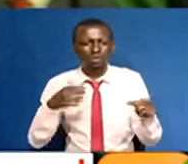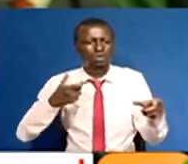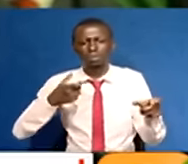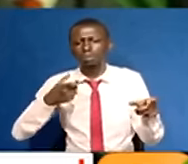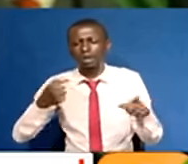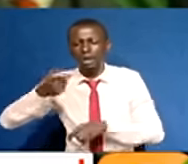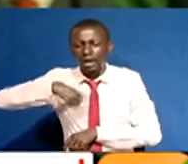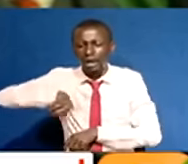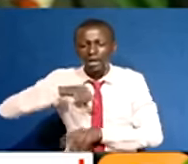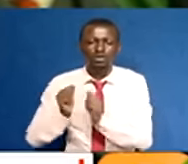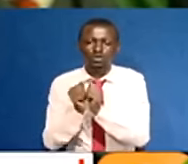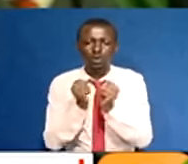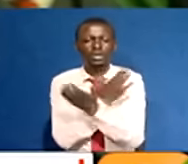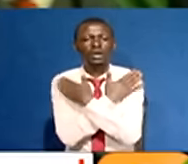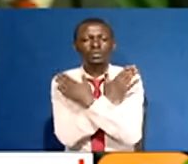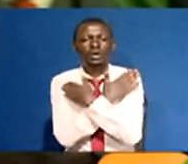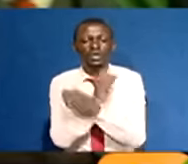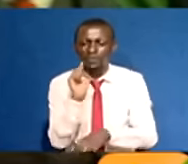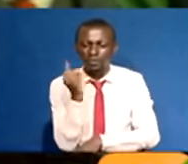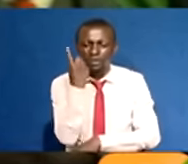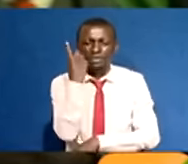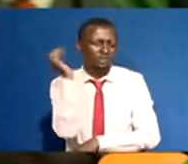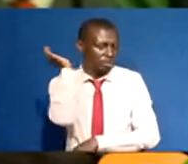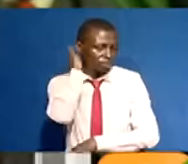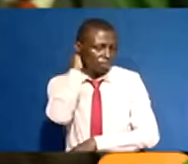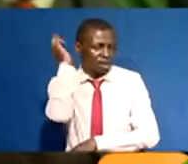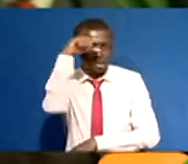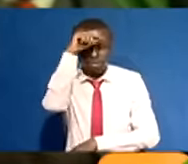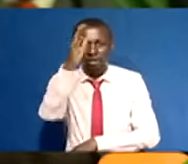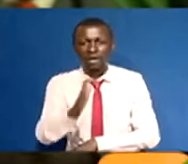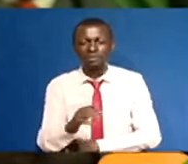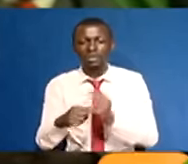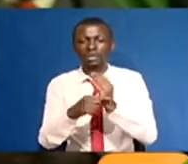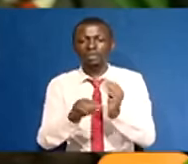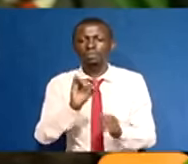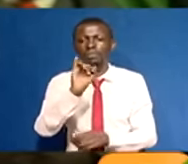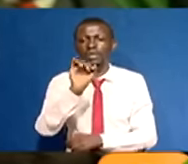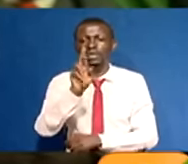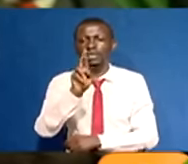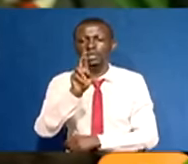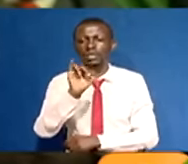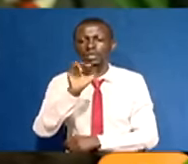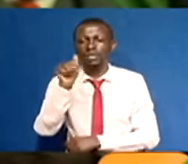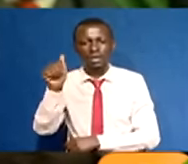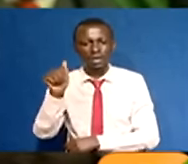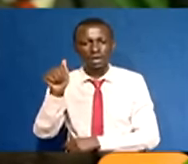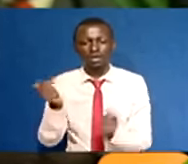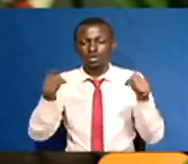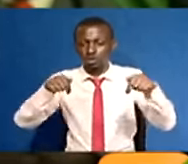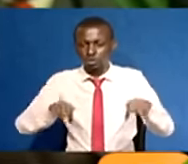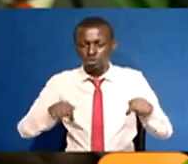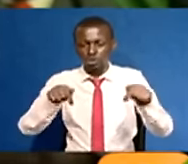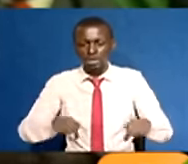Sisi tumekuwa na rafiki yetu gavana wa kwanza wa Murang’a, anaitwa Mwangi Wa Iria. Mwangi Wa Iria leo